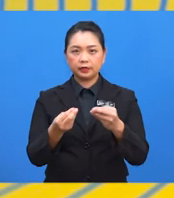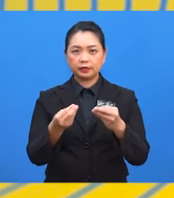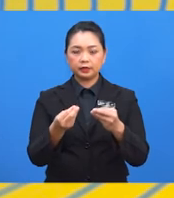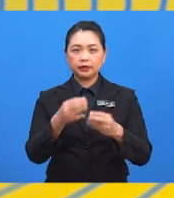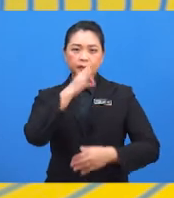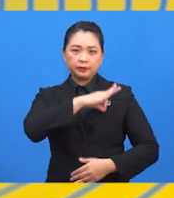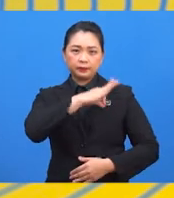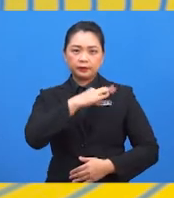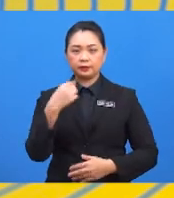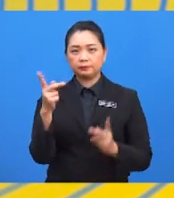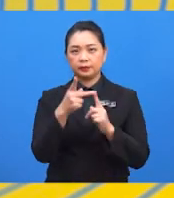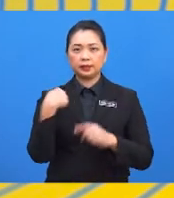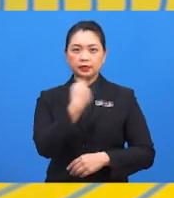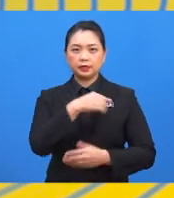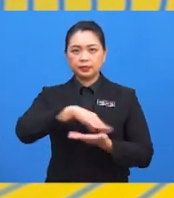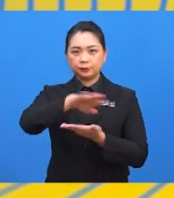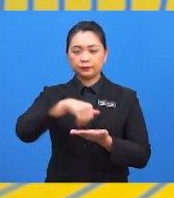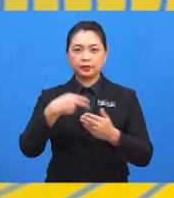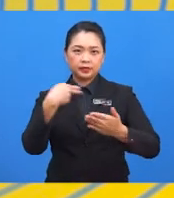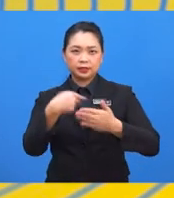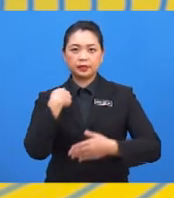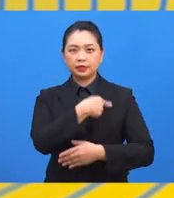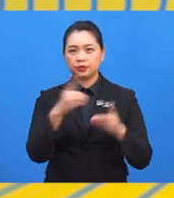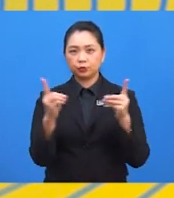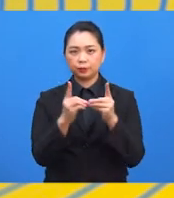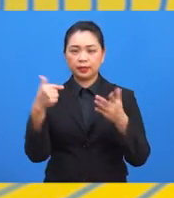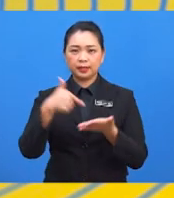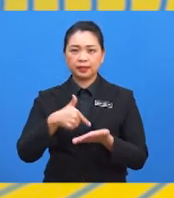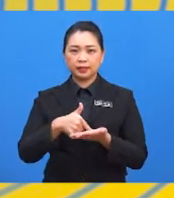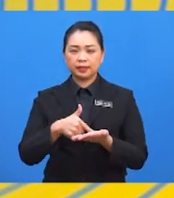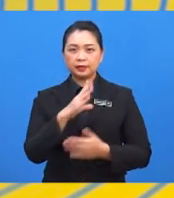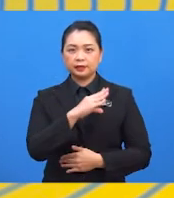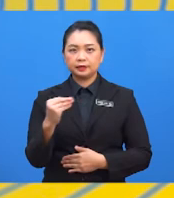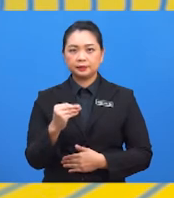memberikan manfaat kepada kita semua. Sehingga